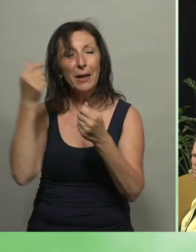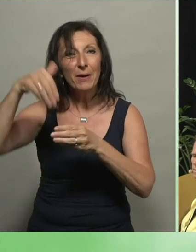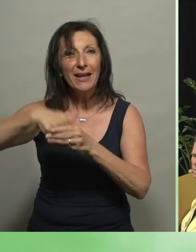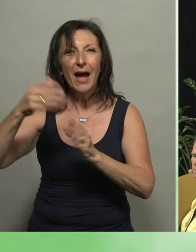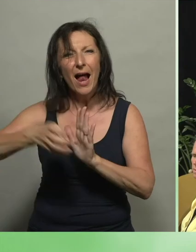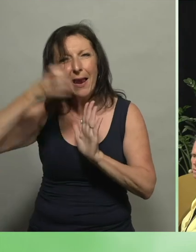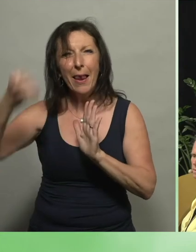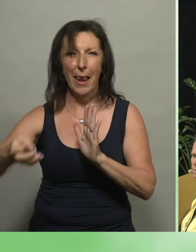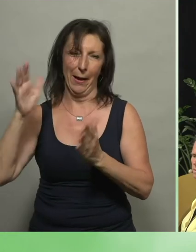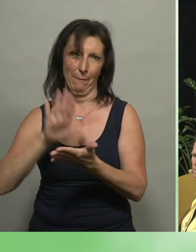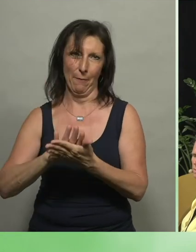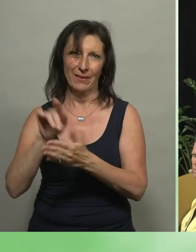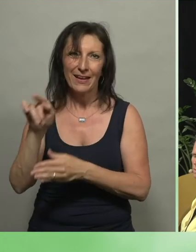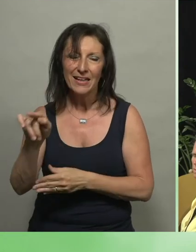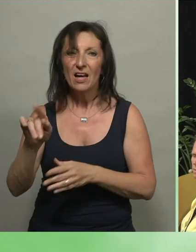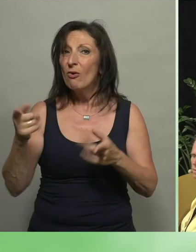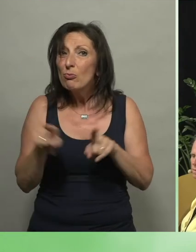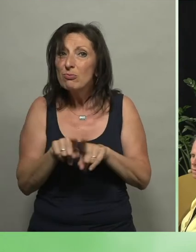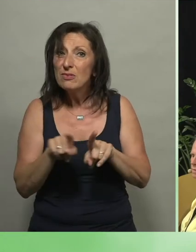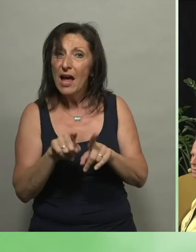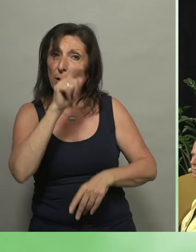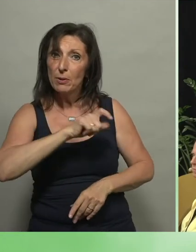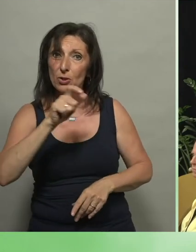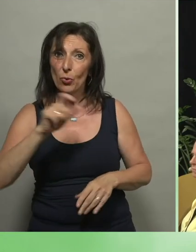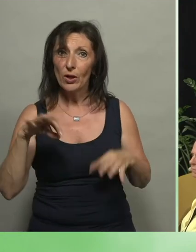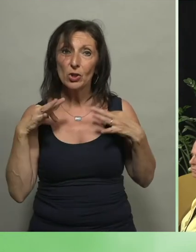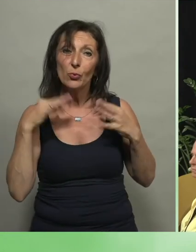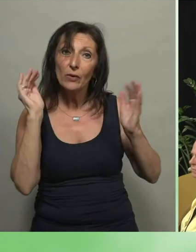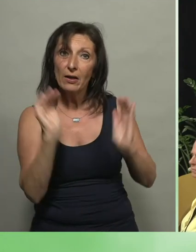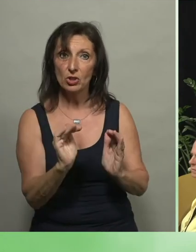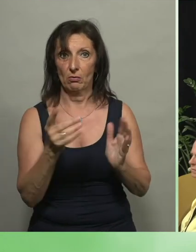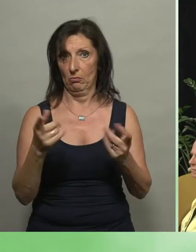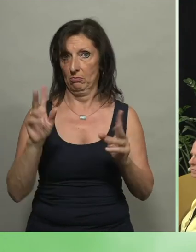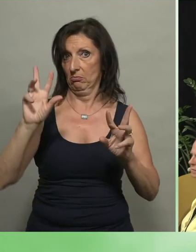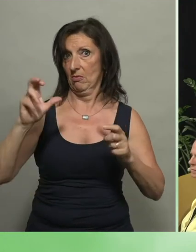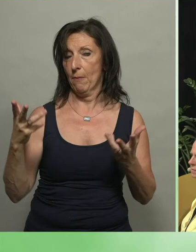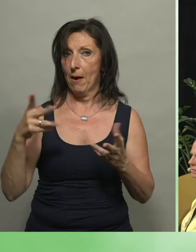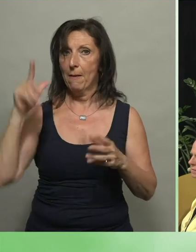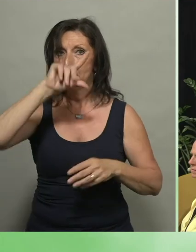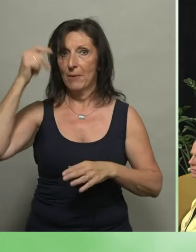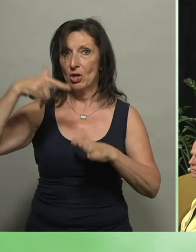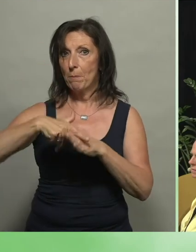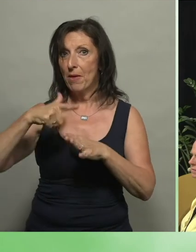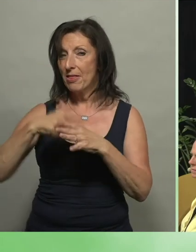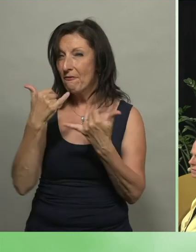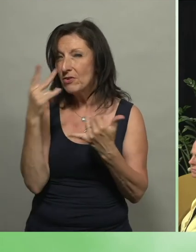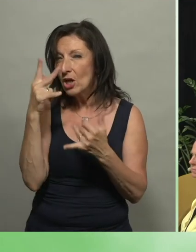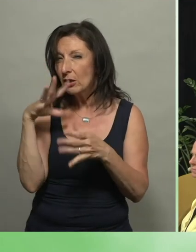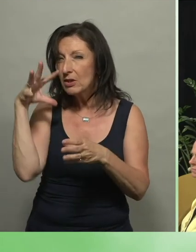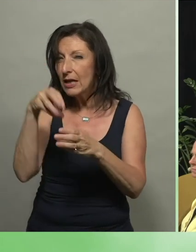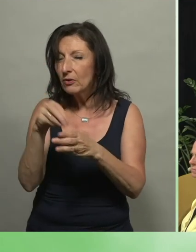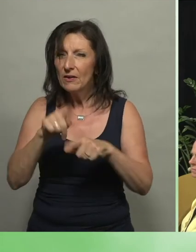es, was Menschen mit gesundheitlichen Einschränkungen betrifft und bei der Inklusion von Menschen mit Behinderung, dass wir es